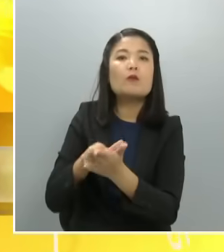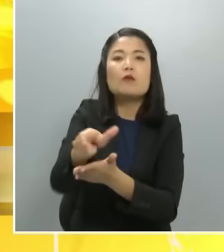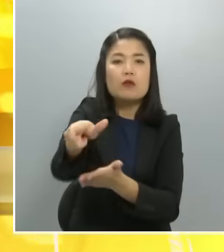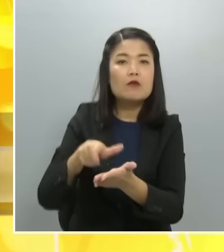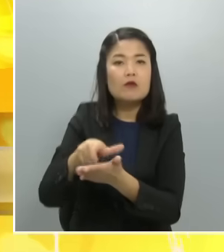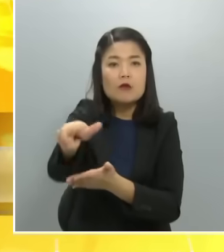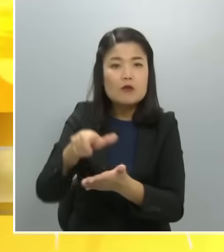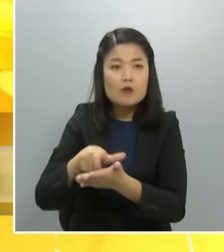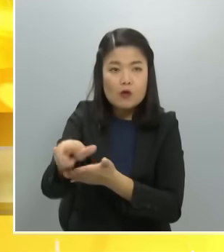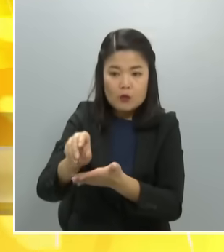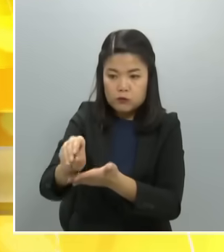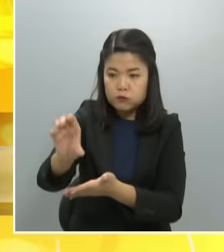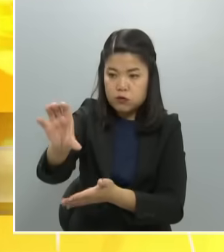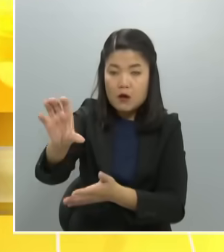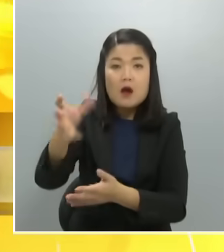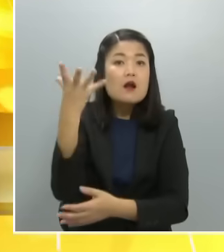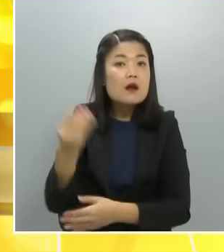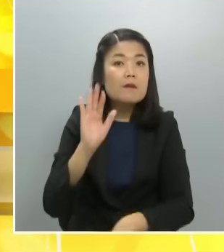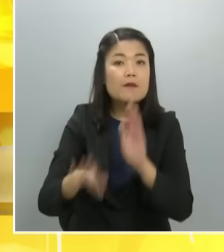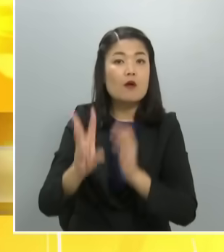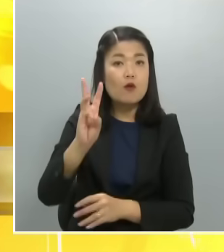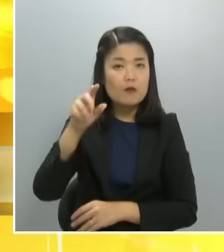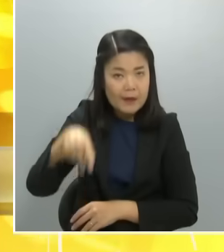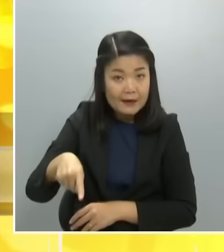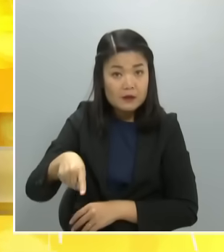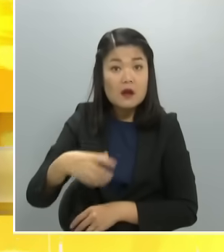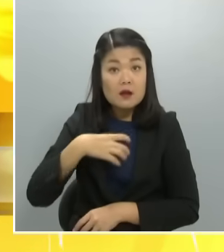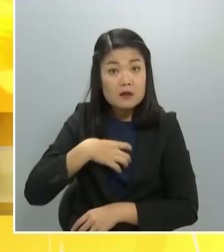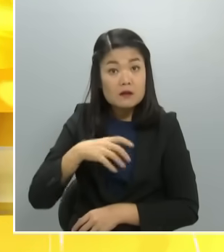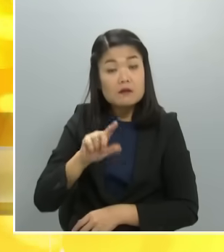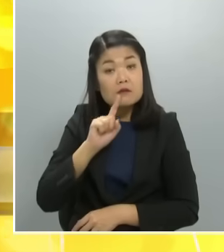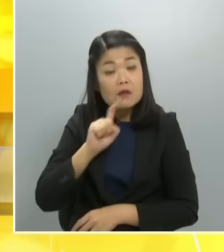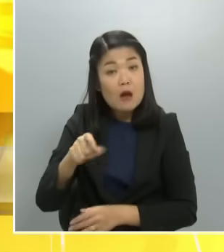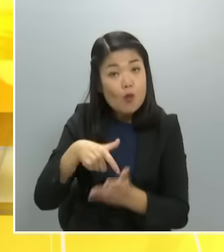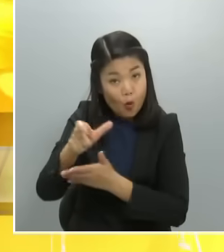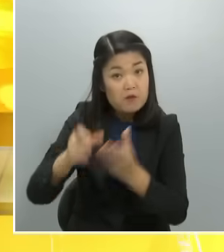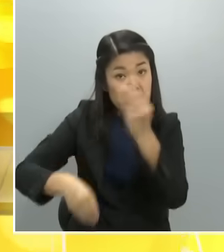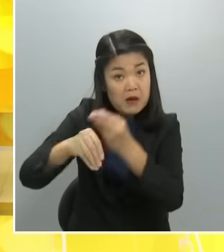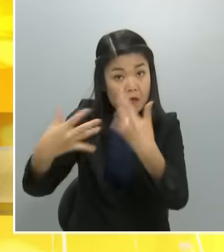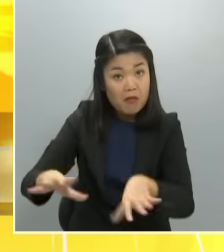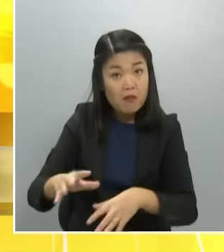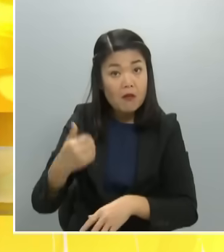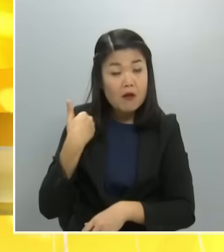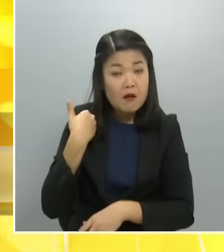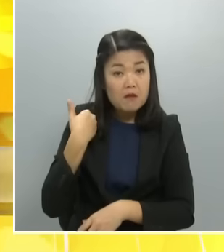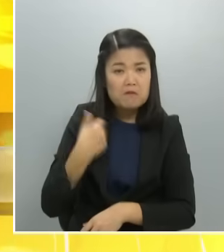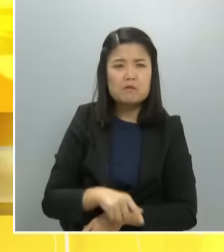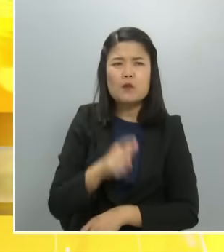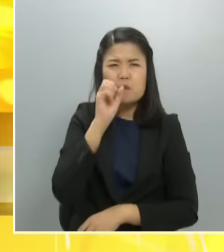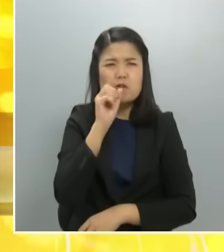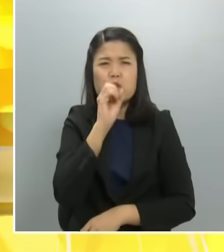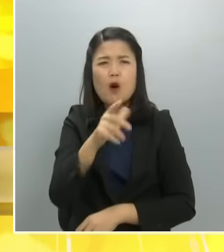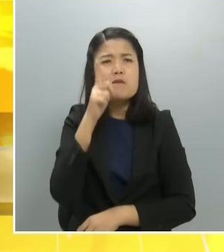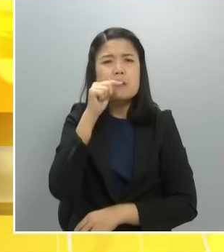อนเป็นเงินก้อนแล้วมันยังขาดอีก 6,000 ครับเขาก็แบบโอนมาอีกได้หรือเปล่าครับเราก็บอกว่ามันเกินกำลังไหมเขาบอกว่าแน่ครับพอโอนมาเป็นมัดจำ